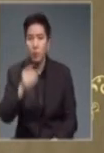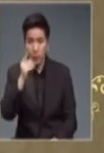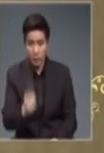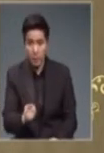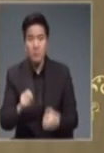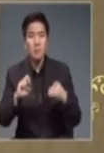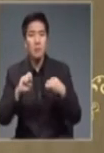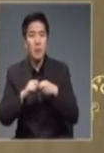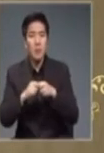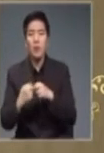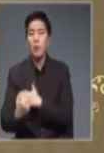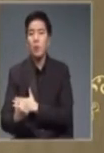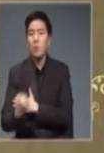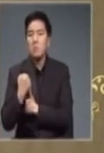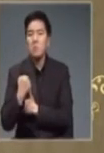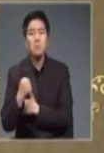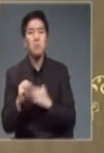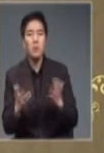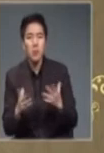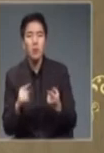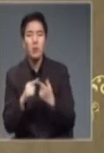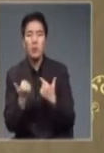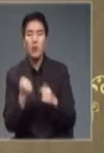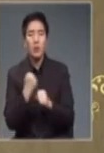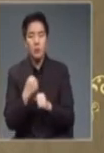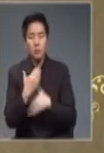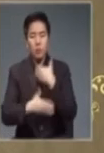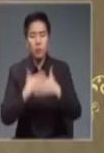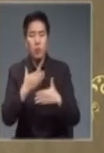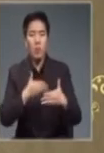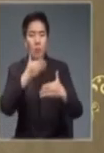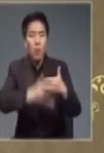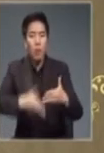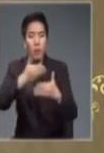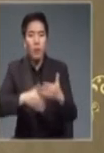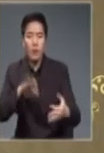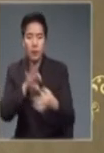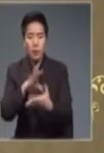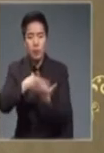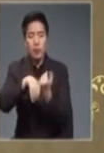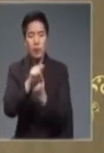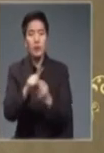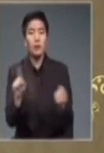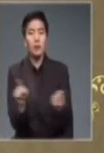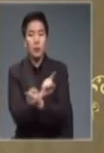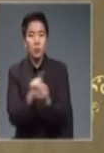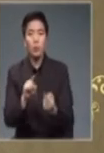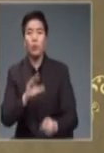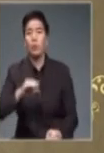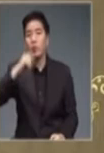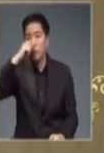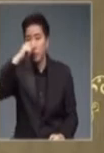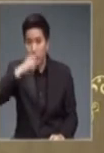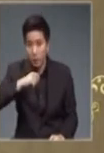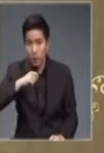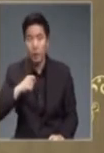พเป็นแหล่งความรู้วิชาการและเป็นปราชญ์แห่งการพัฒนาท้องถิ่นที่จะสามารถเข้าถึงต้นตอแห่งปัญหาของประสบนิกรของพระอง